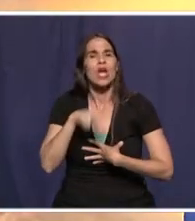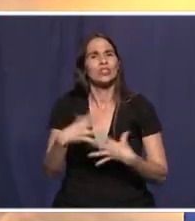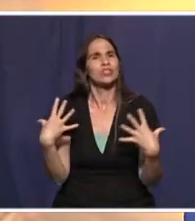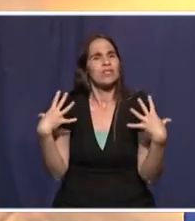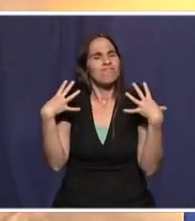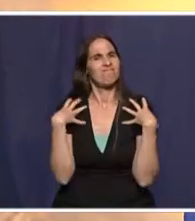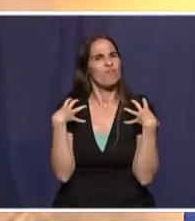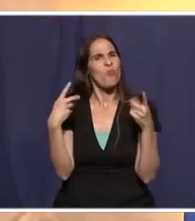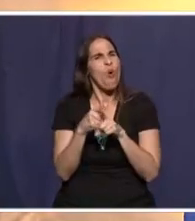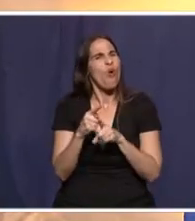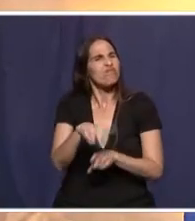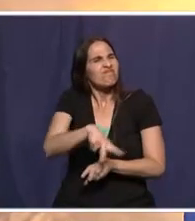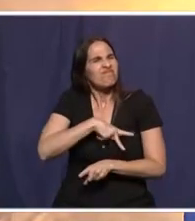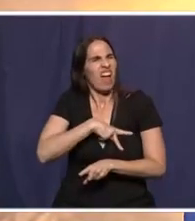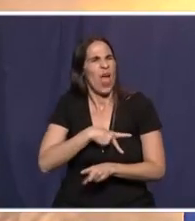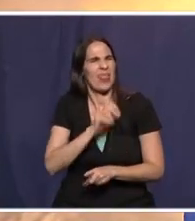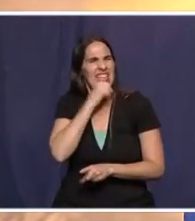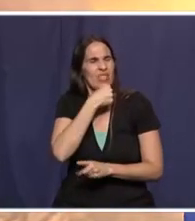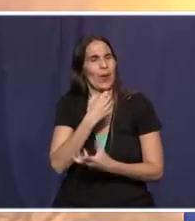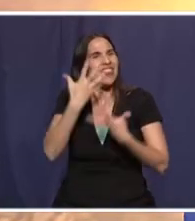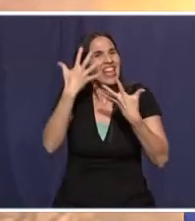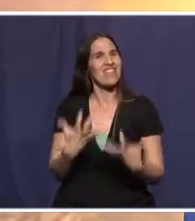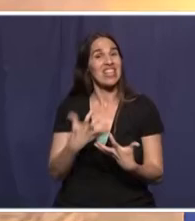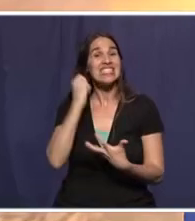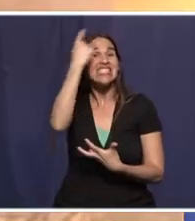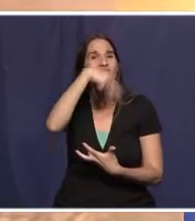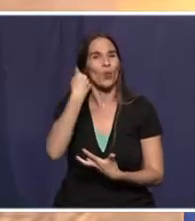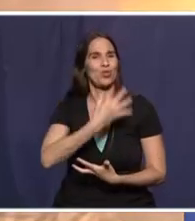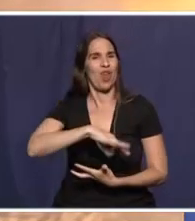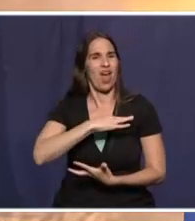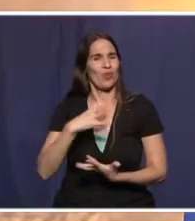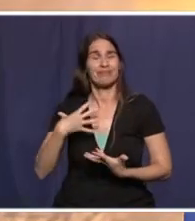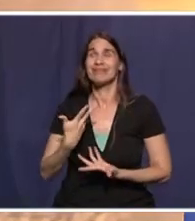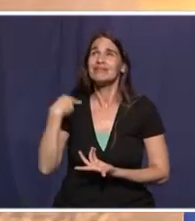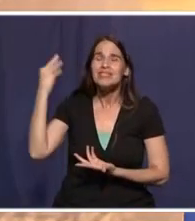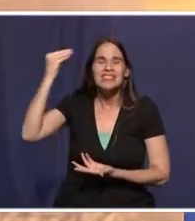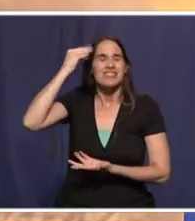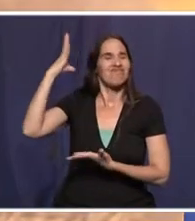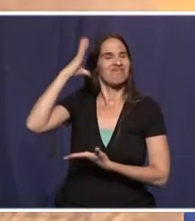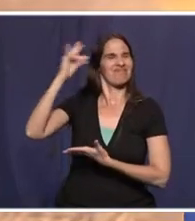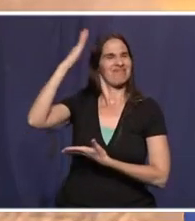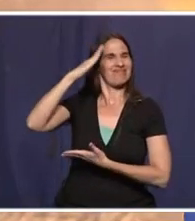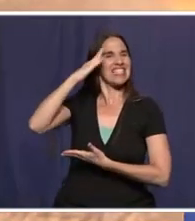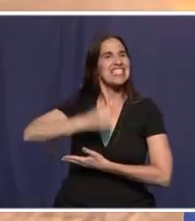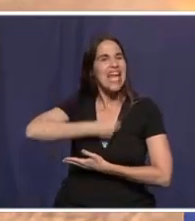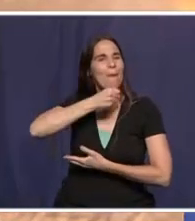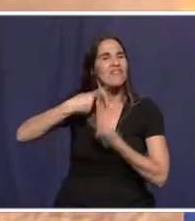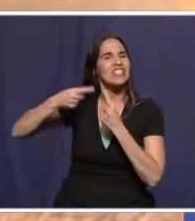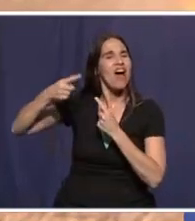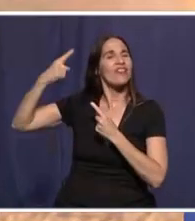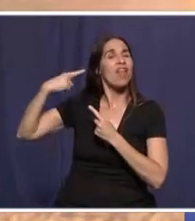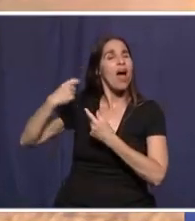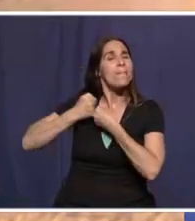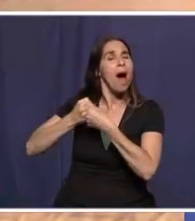את העול ההיסטורי הכבד, עול הזהות שלנו, את כולם של סבא וסבתא, את סיפור המאבק